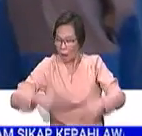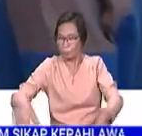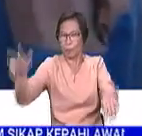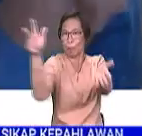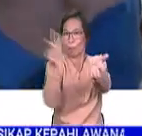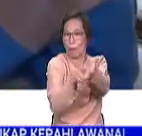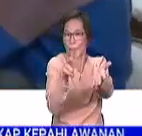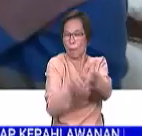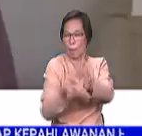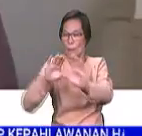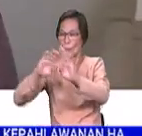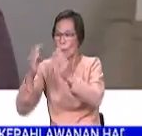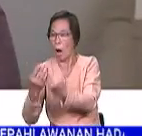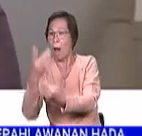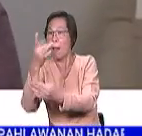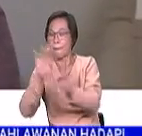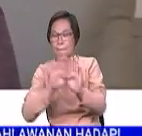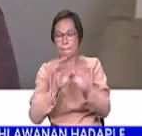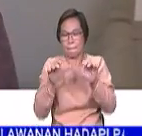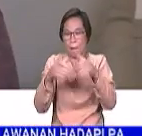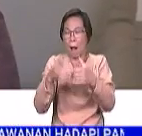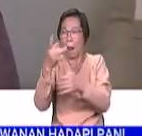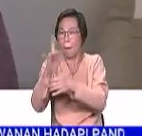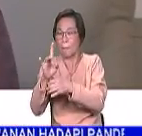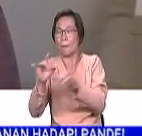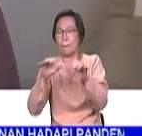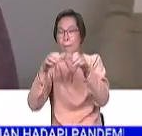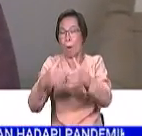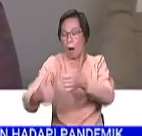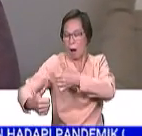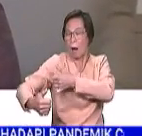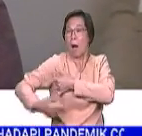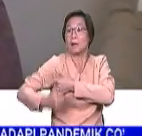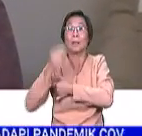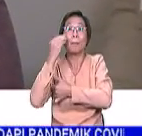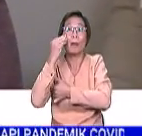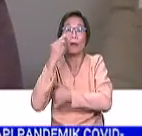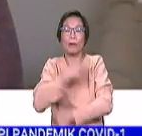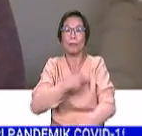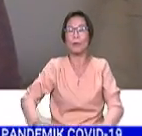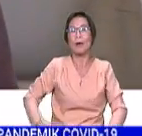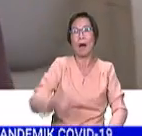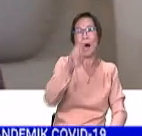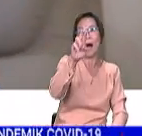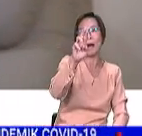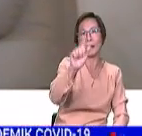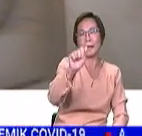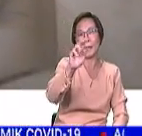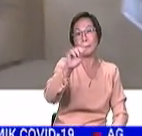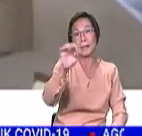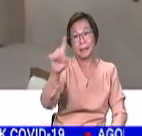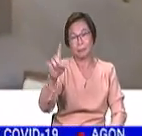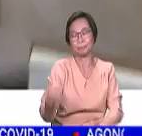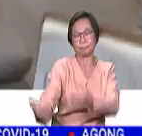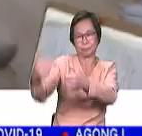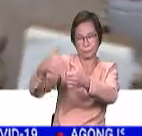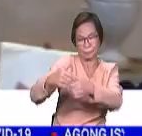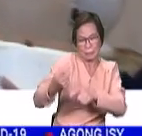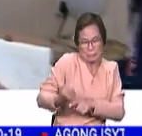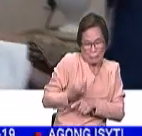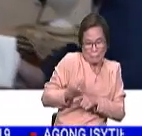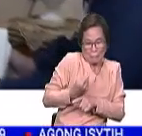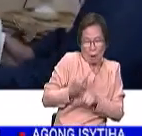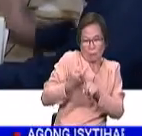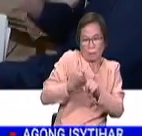di tahu yah kan dalam bethlen ke-18 pasukan resimen Askar Melayu diraja RI MD mengikuti seri